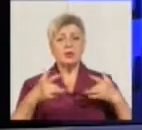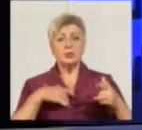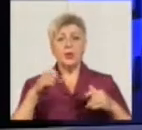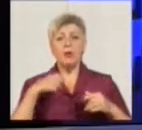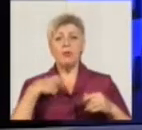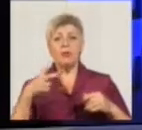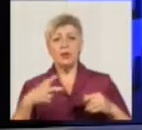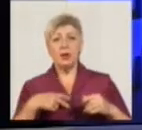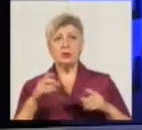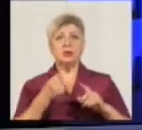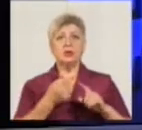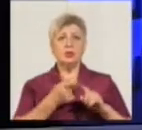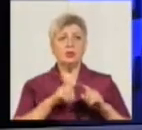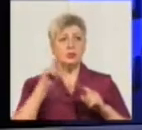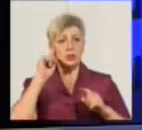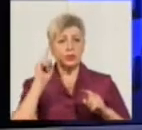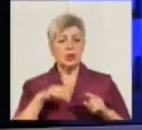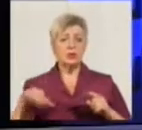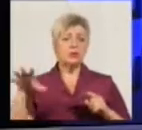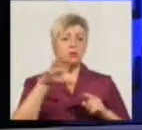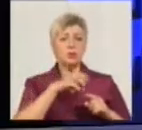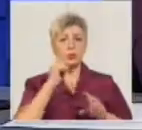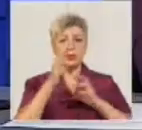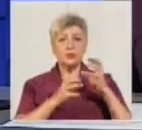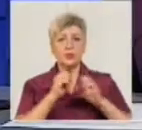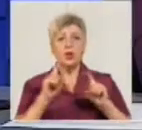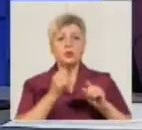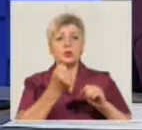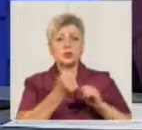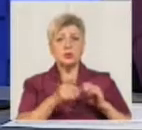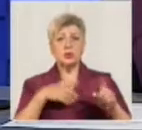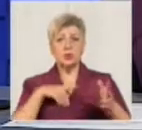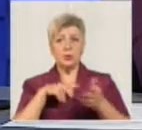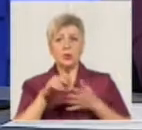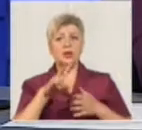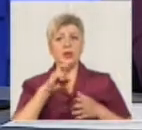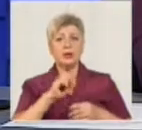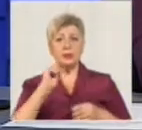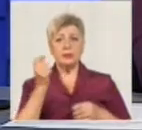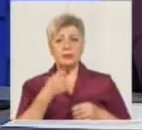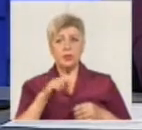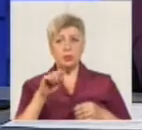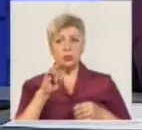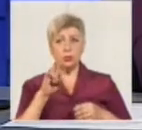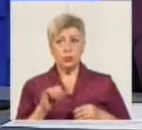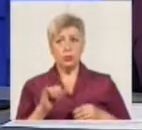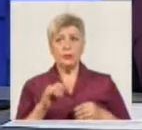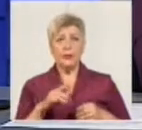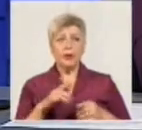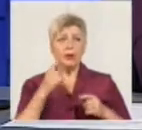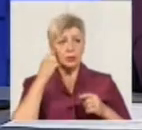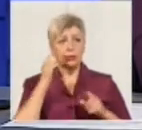знали у всьому світі, що змусило його піти на війну? Я впевнена, що виключно любов до